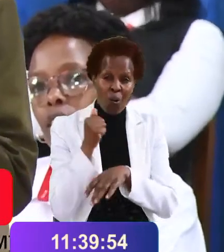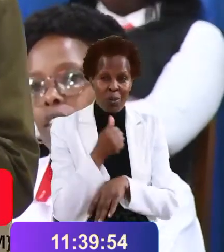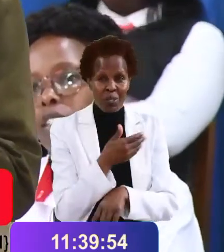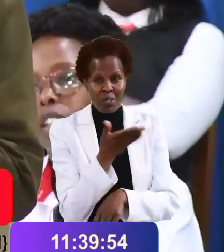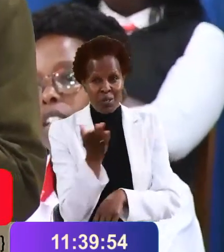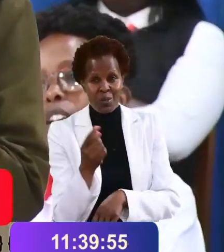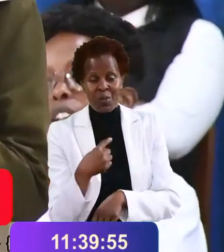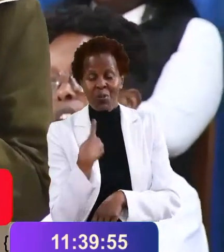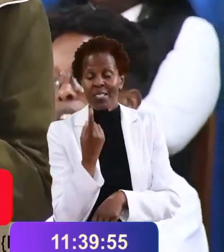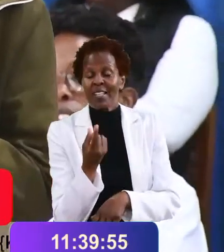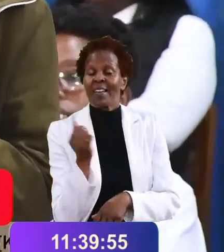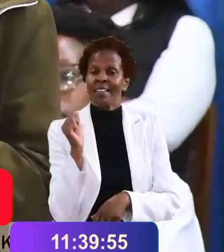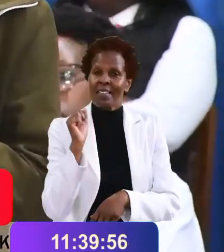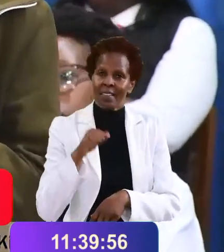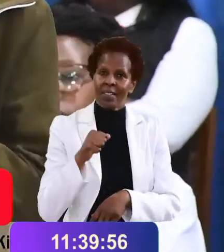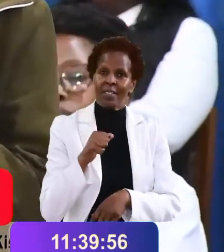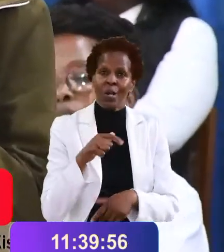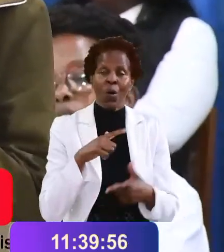nitaitika,